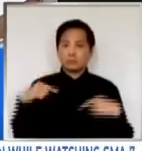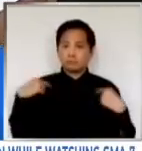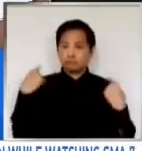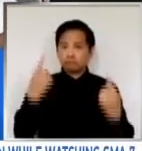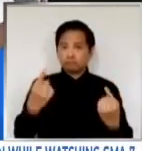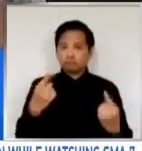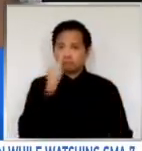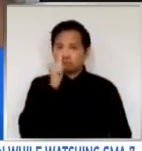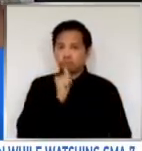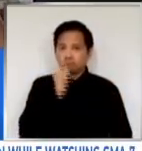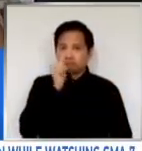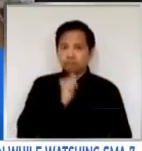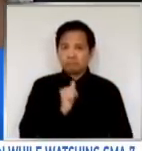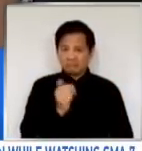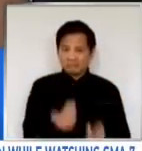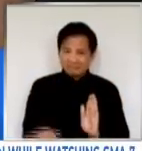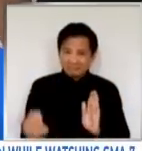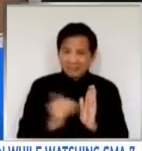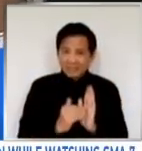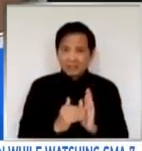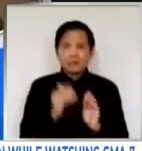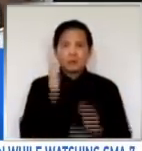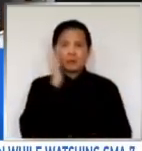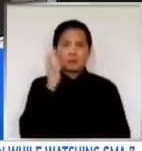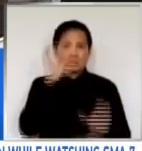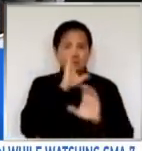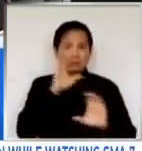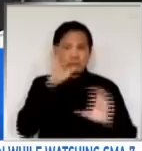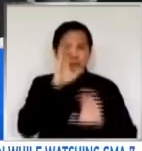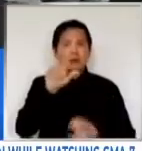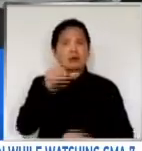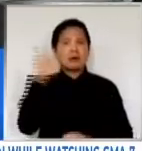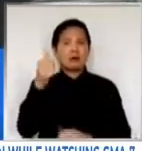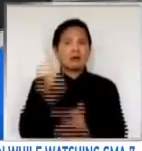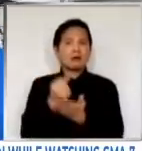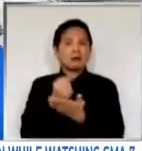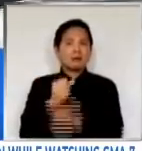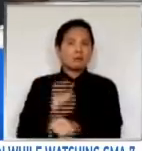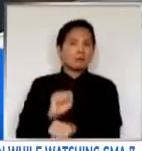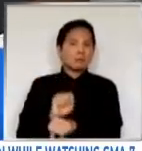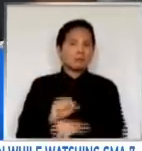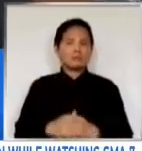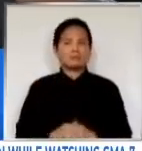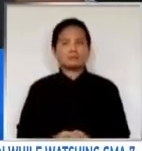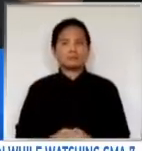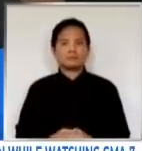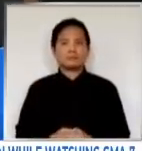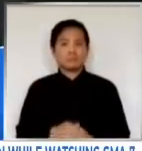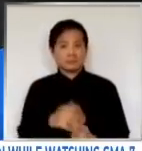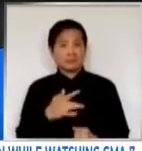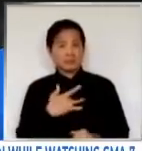kaya. Hahanap po ulit ng pagkakitaan na iba. Para sanay na kayo. Opo.